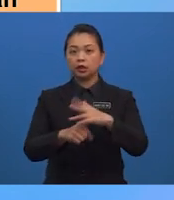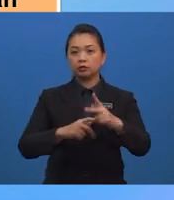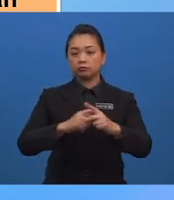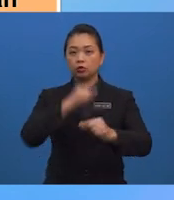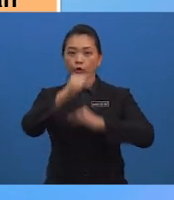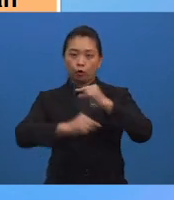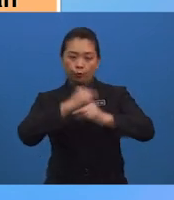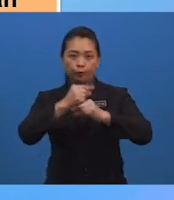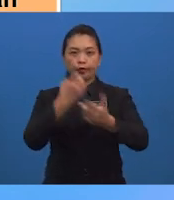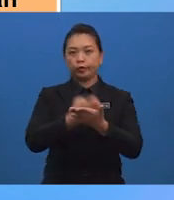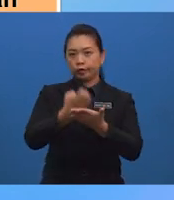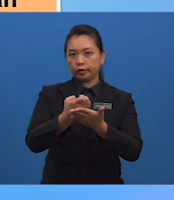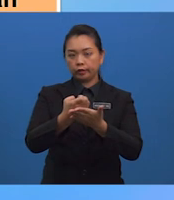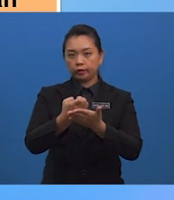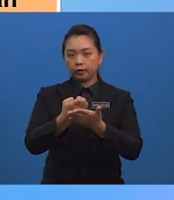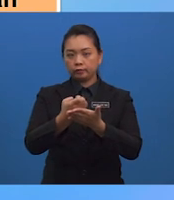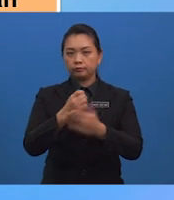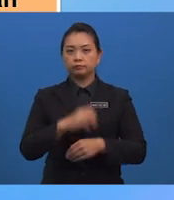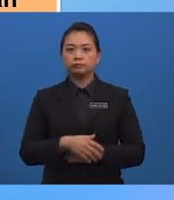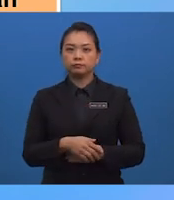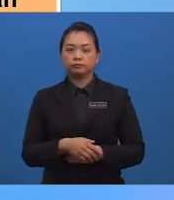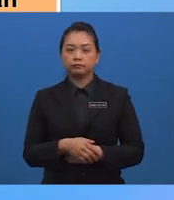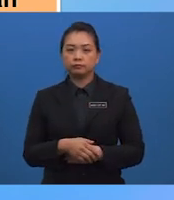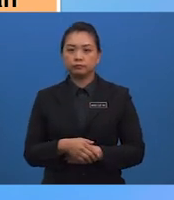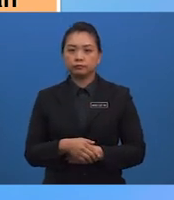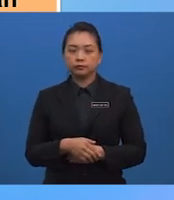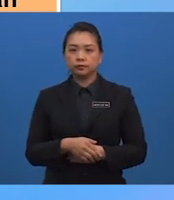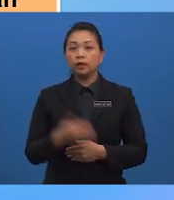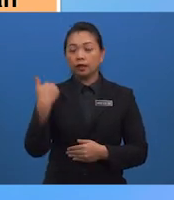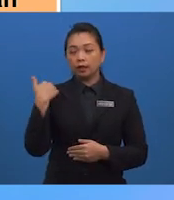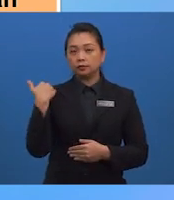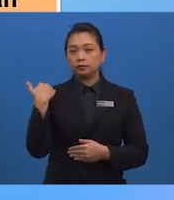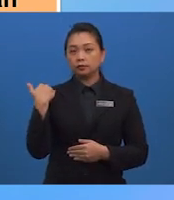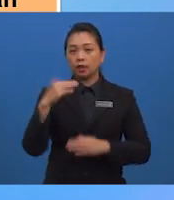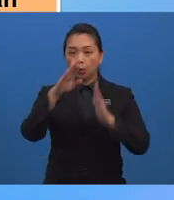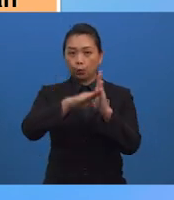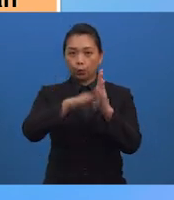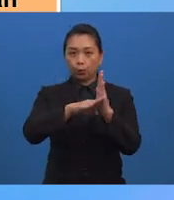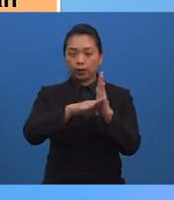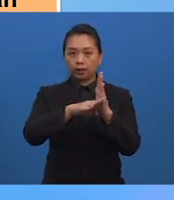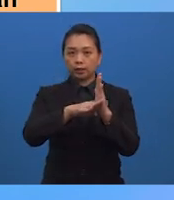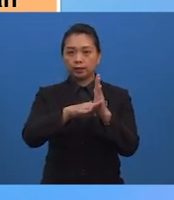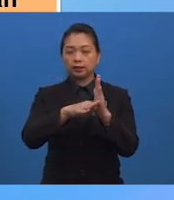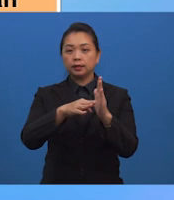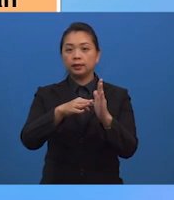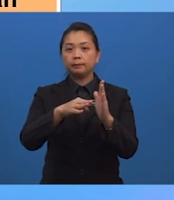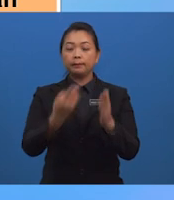Pasaran bebas mengurangkan monopoli pasaran dari negara-negara maju seperti Amerika